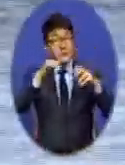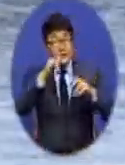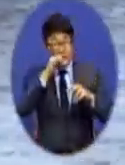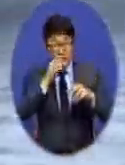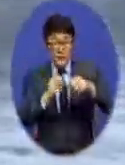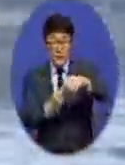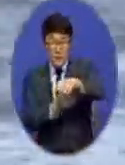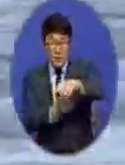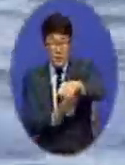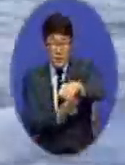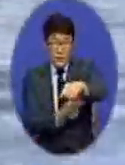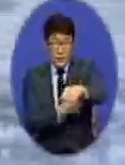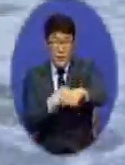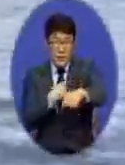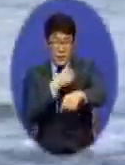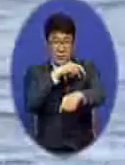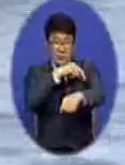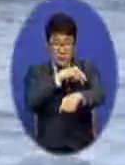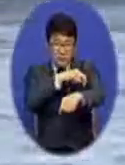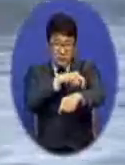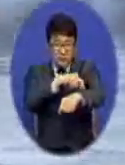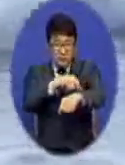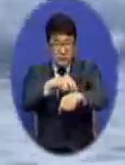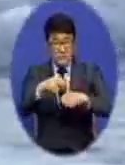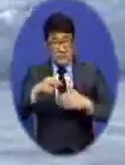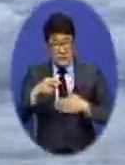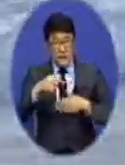영동교를 홀로 갔는